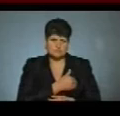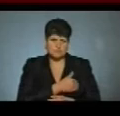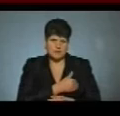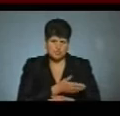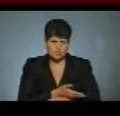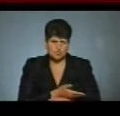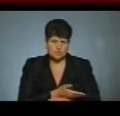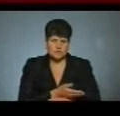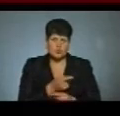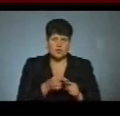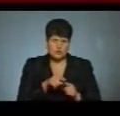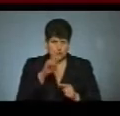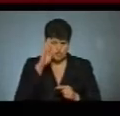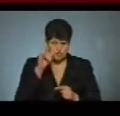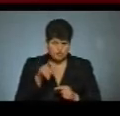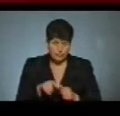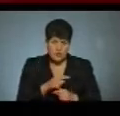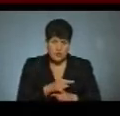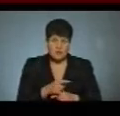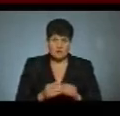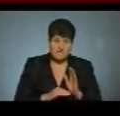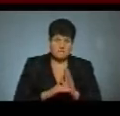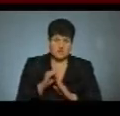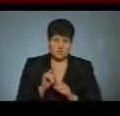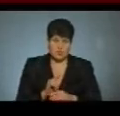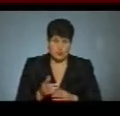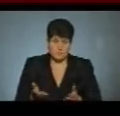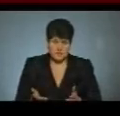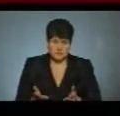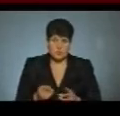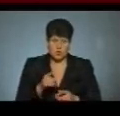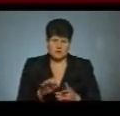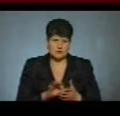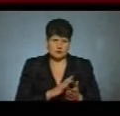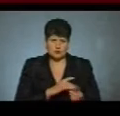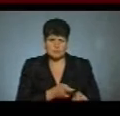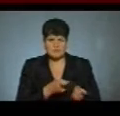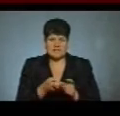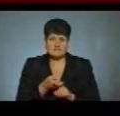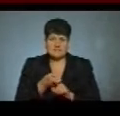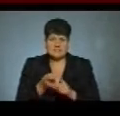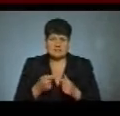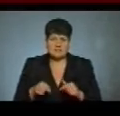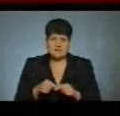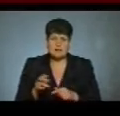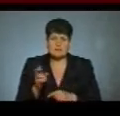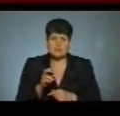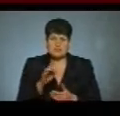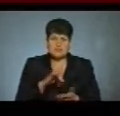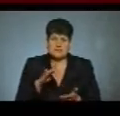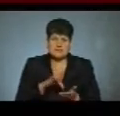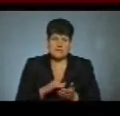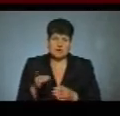температуру цього чоловіка, і вона виявилася вище норми. Його було доставлено до інфекційного відділення Бережанської центральної